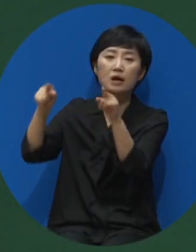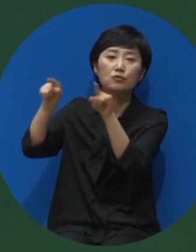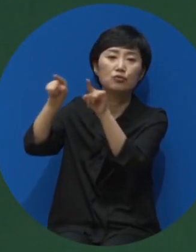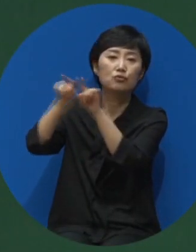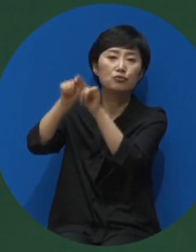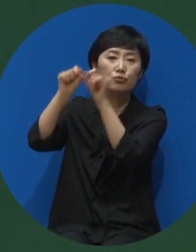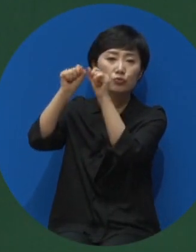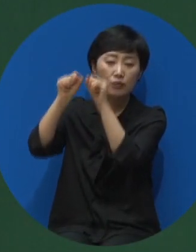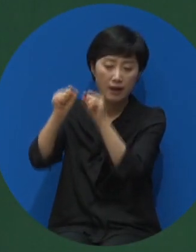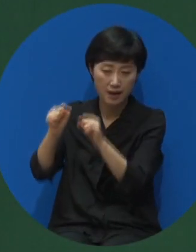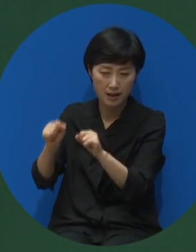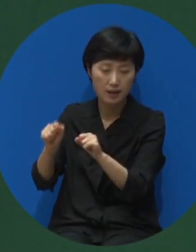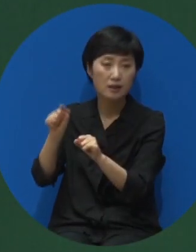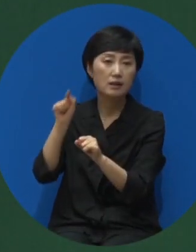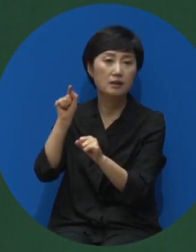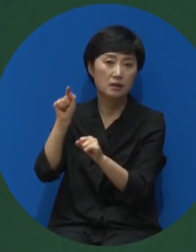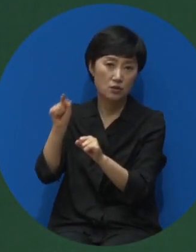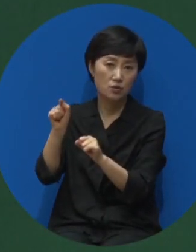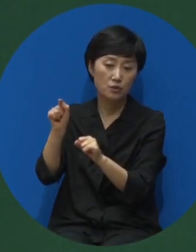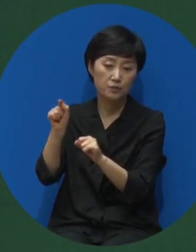여러분에게 주신